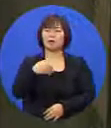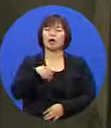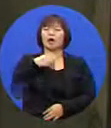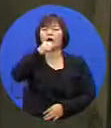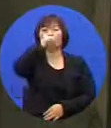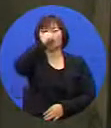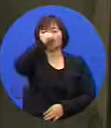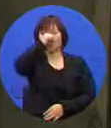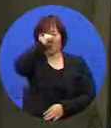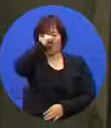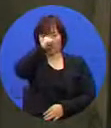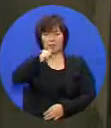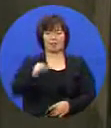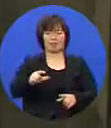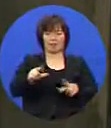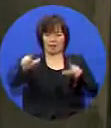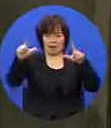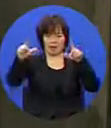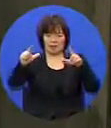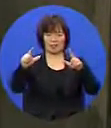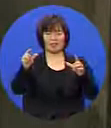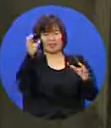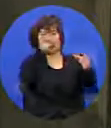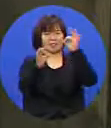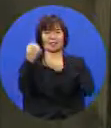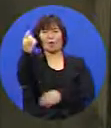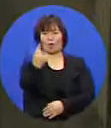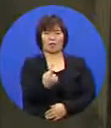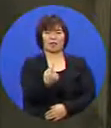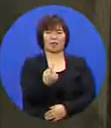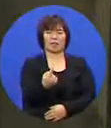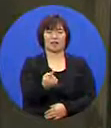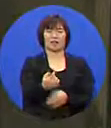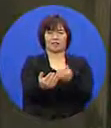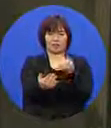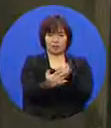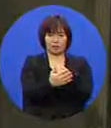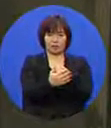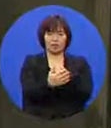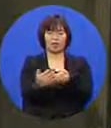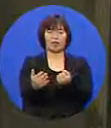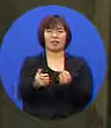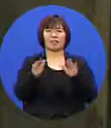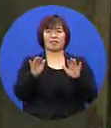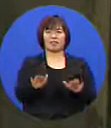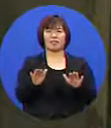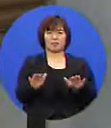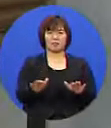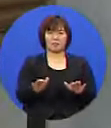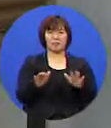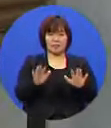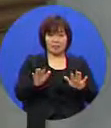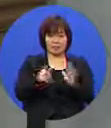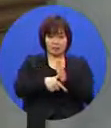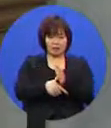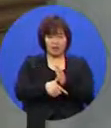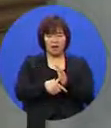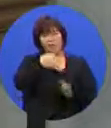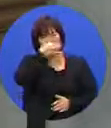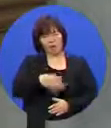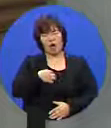좋은 날들이 찾아옵니다. 그렇기 때문에 지금 현재